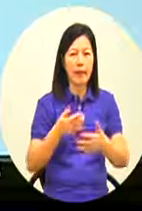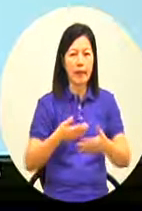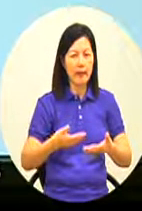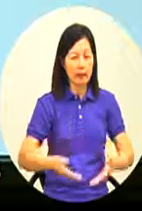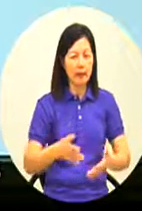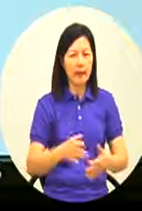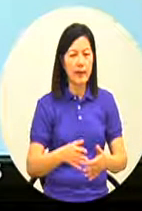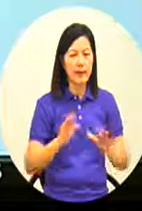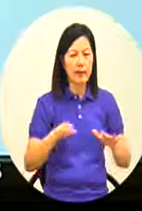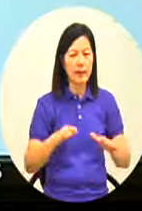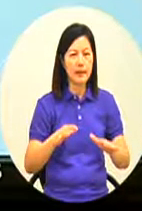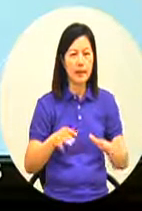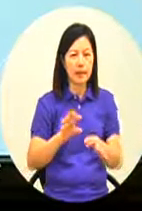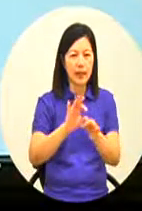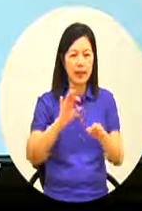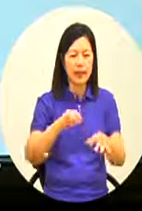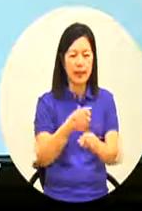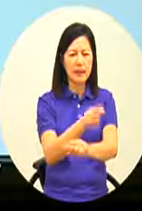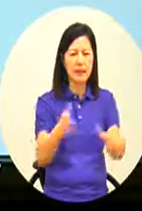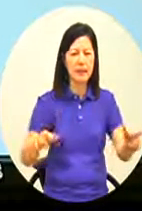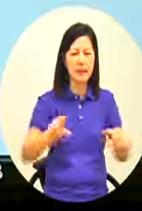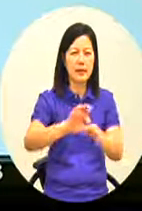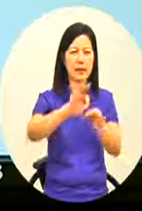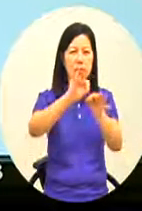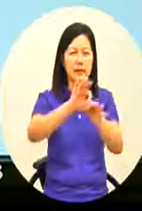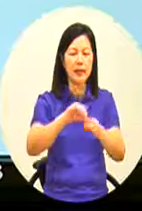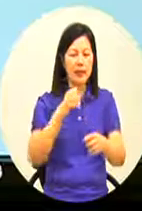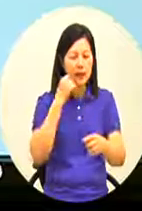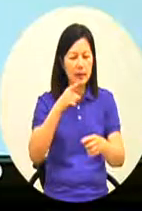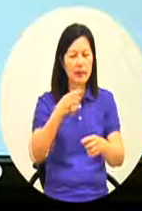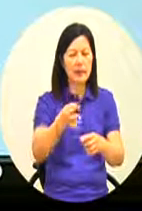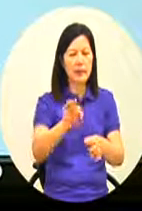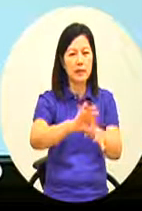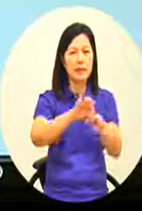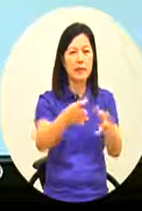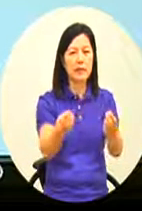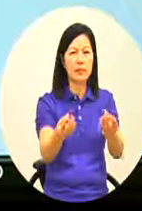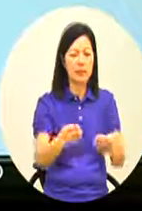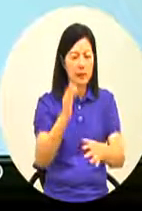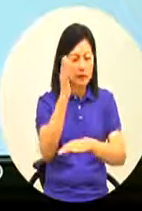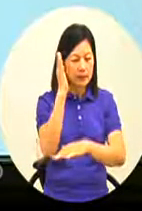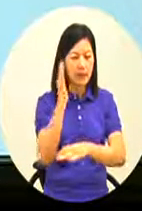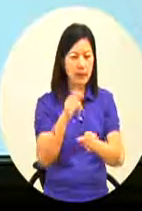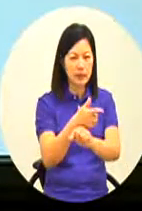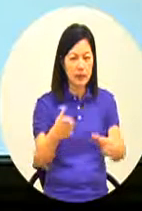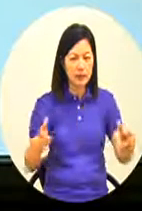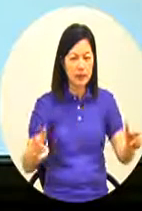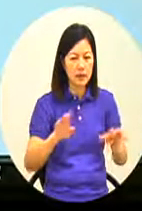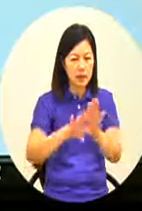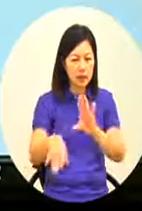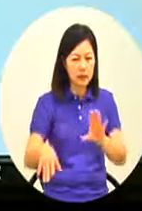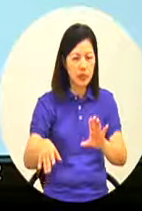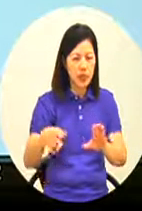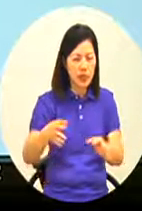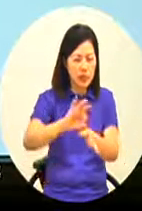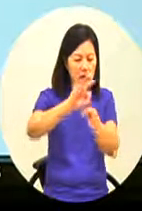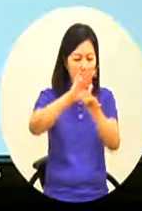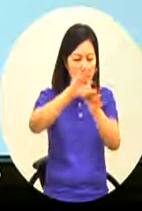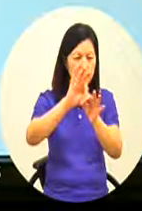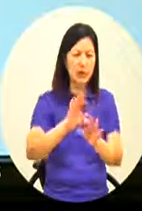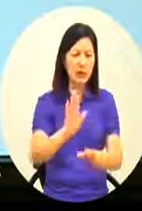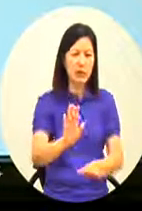涨，只有薪水不涨的状态底下，政府单位也不断的在各种不同的税上面做涨价、涨税